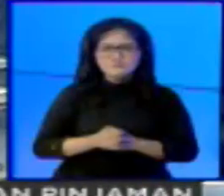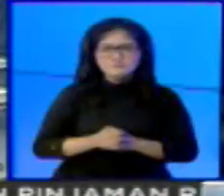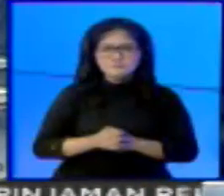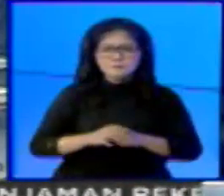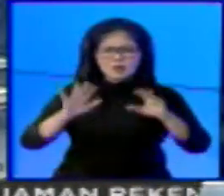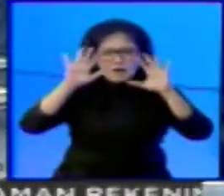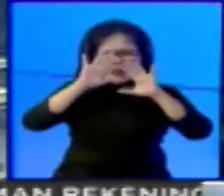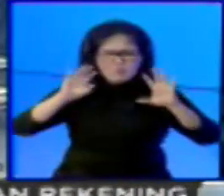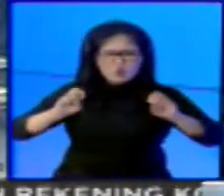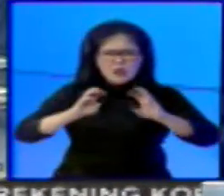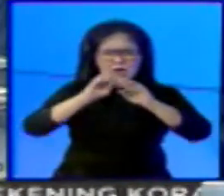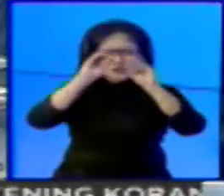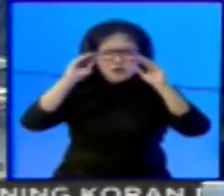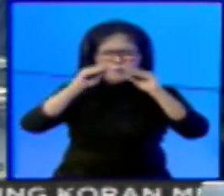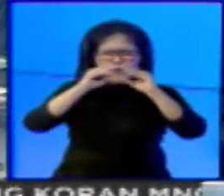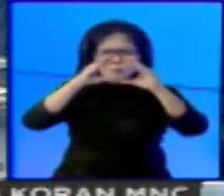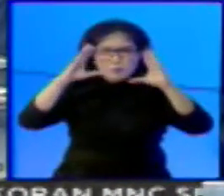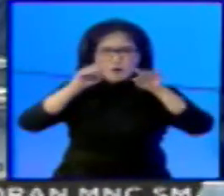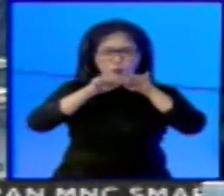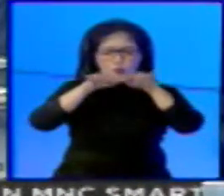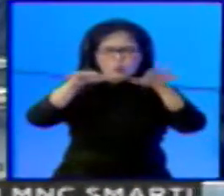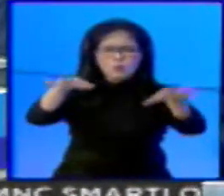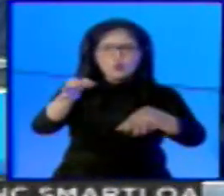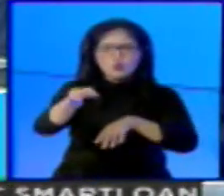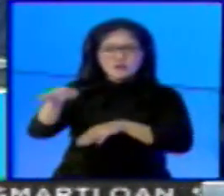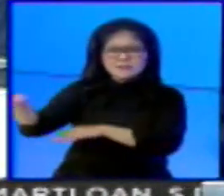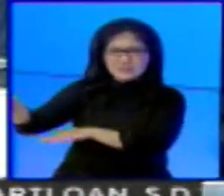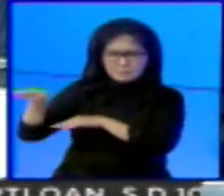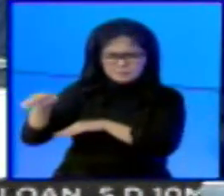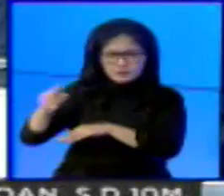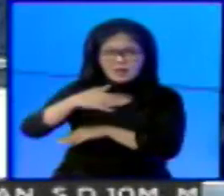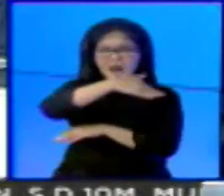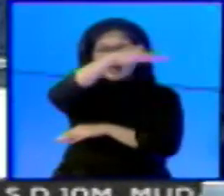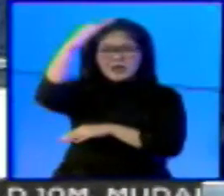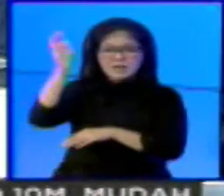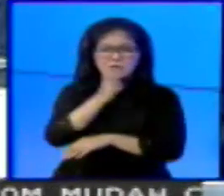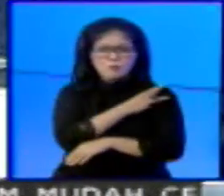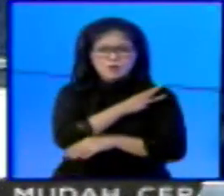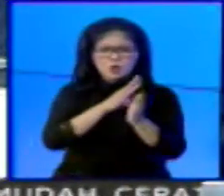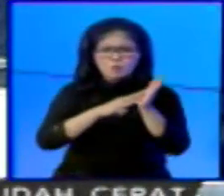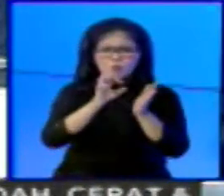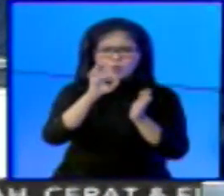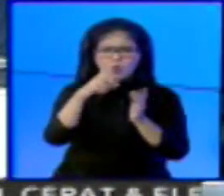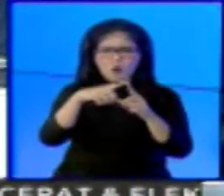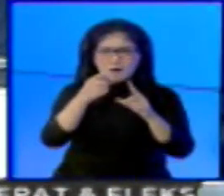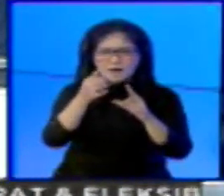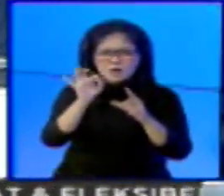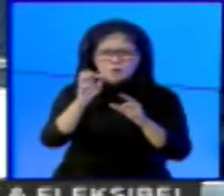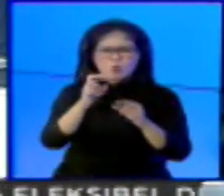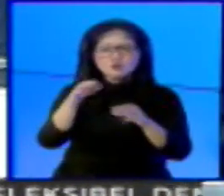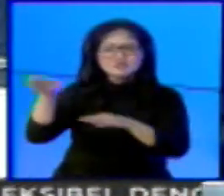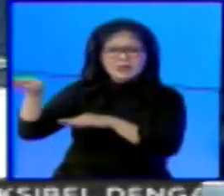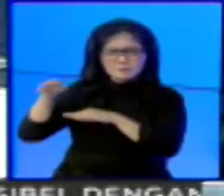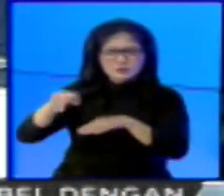Kita beralih ke informasi lain, kabut asap cukup tebal yang melimuti kota Jambi mengakibatkan langit di Kabupaten Muarobungo Jambi